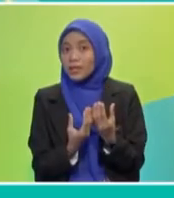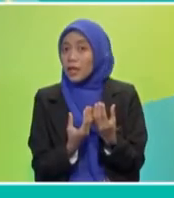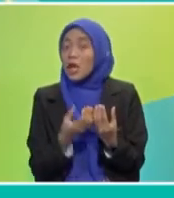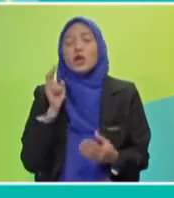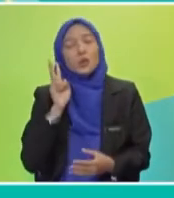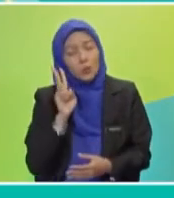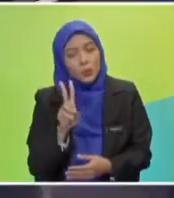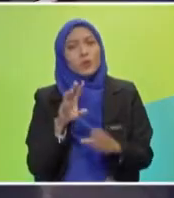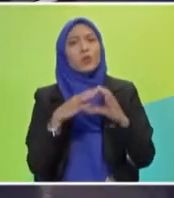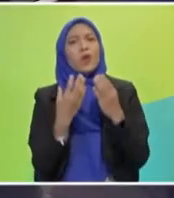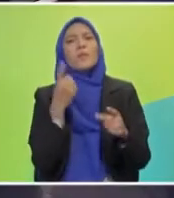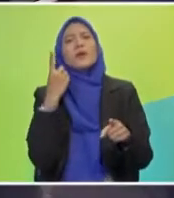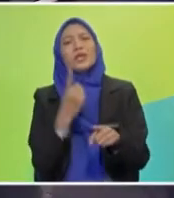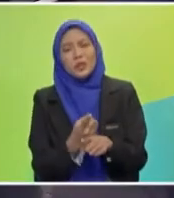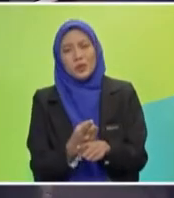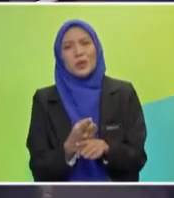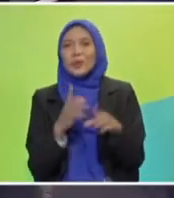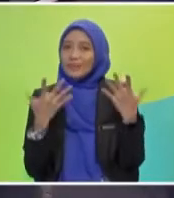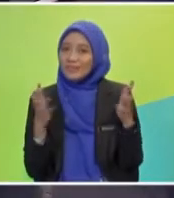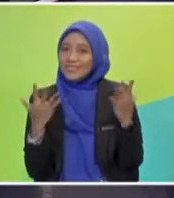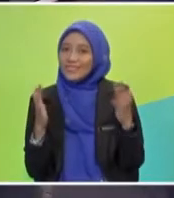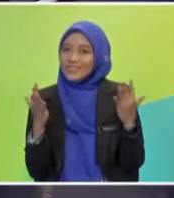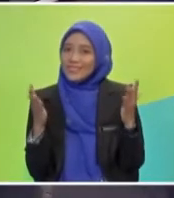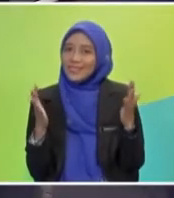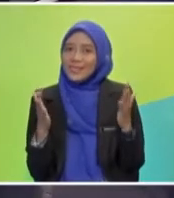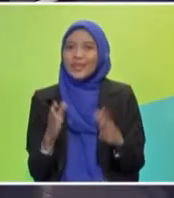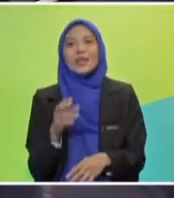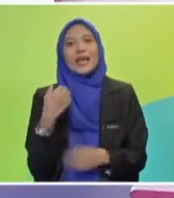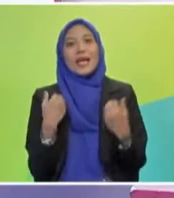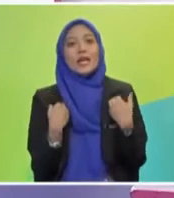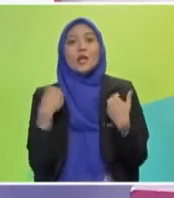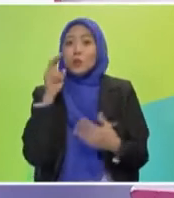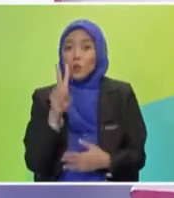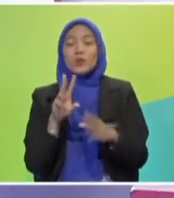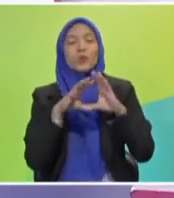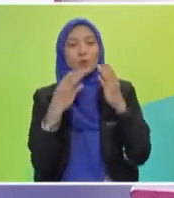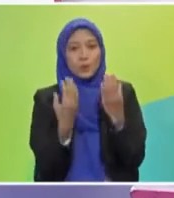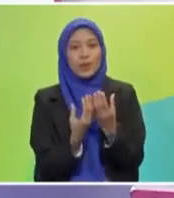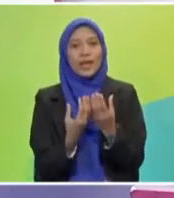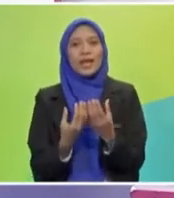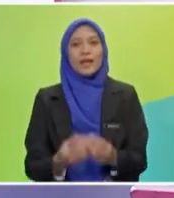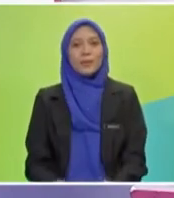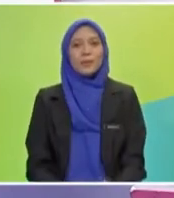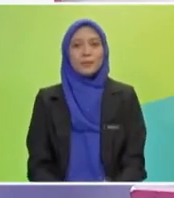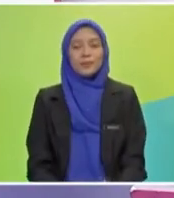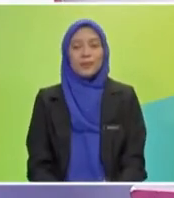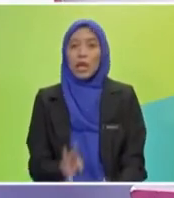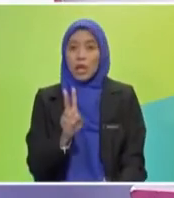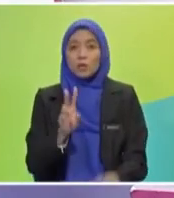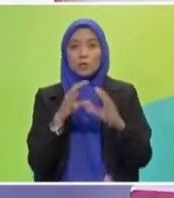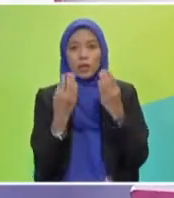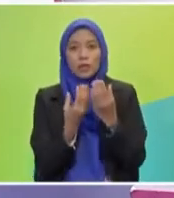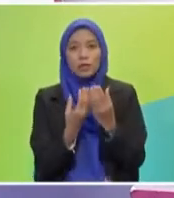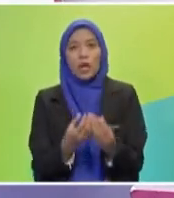2 kumpulan. Betul, kita bagi ganjaran dekat Mia. 2 kumpulan. Okey. Okey, 2 kumpulan. Baik.